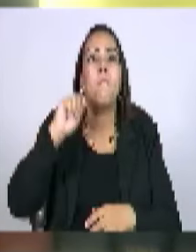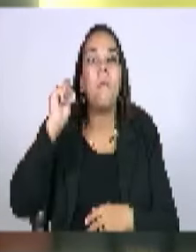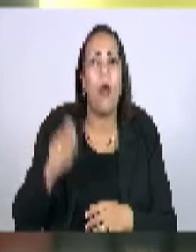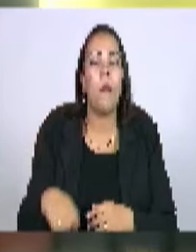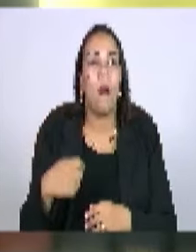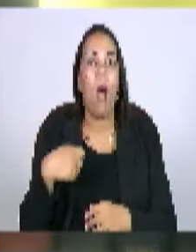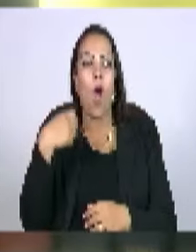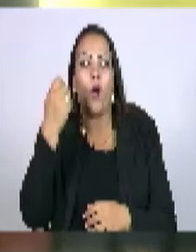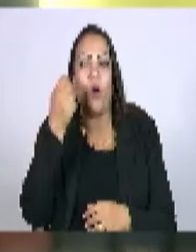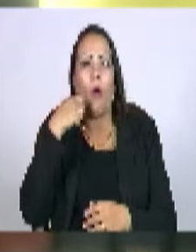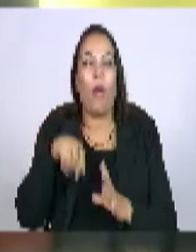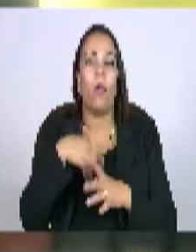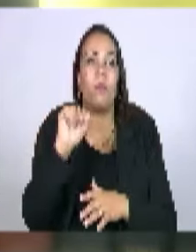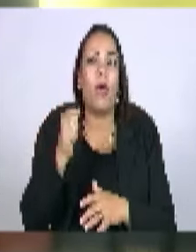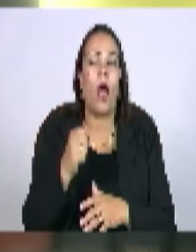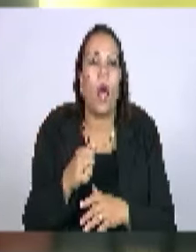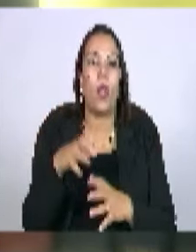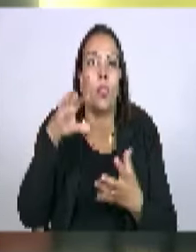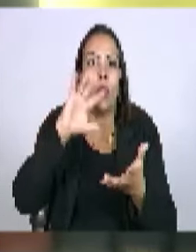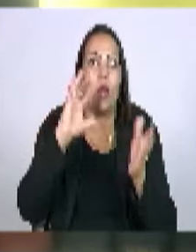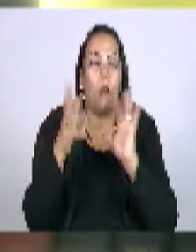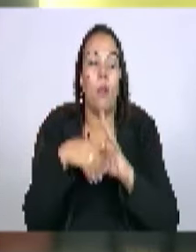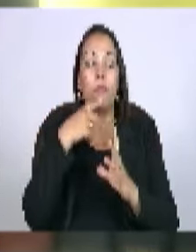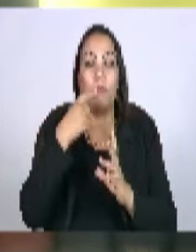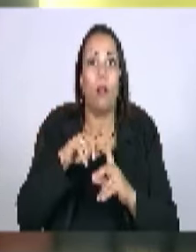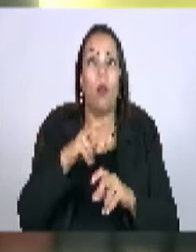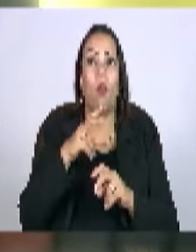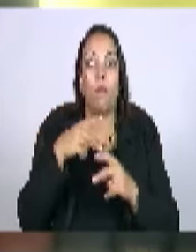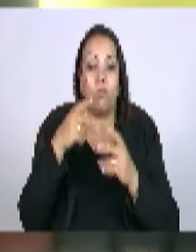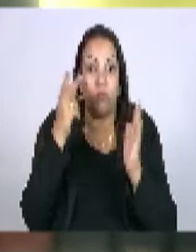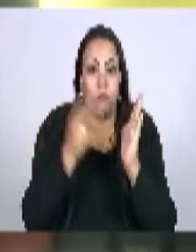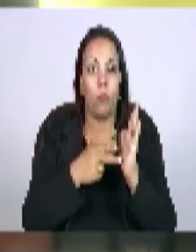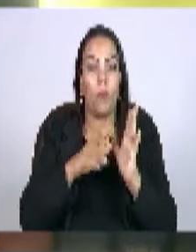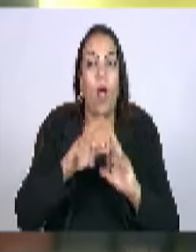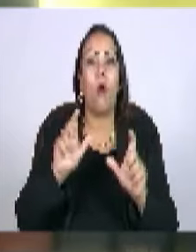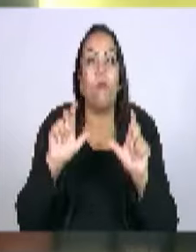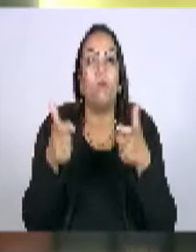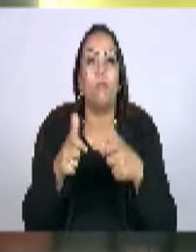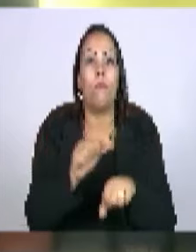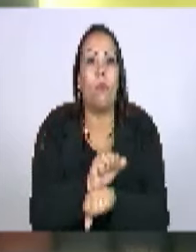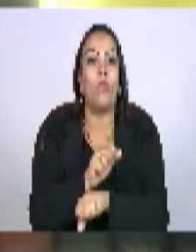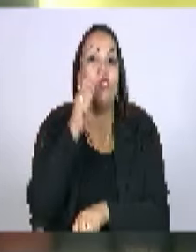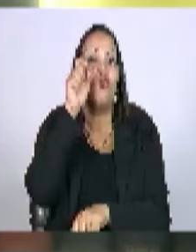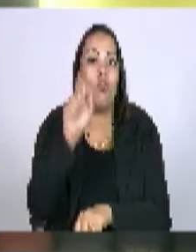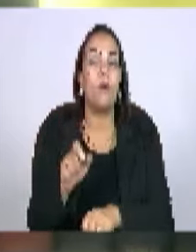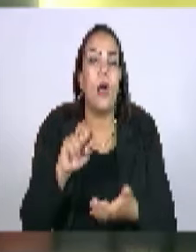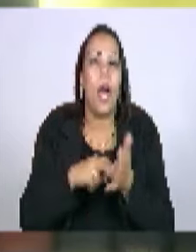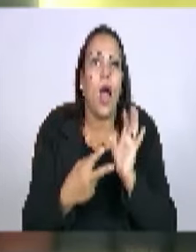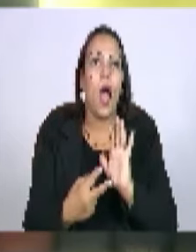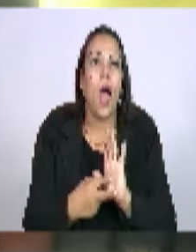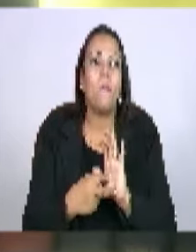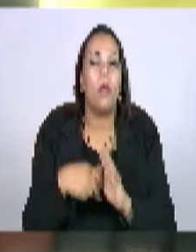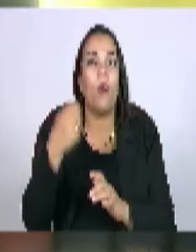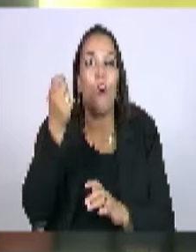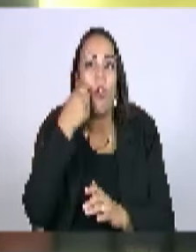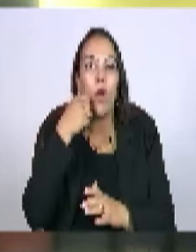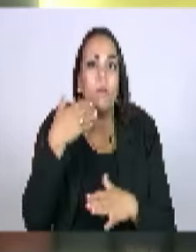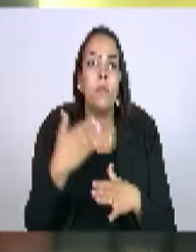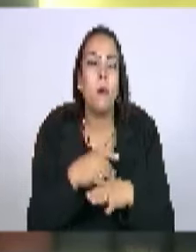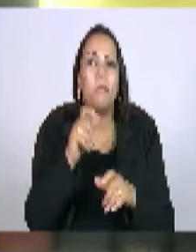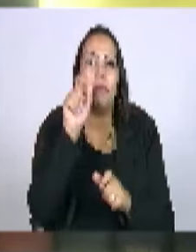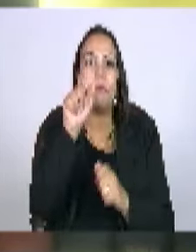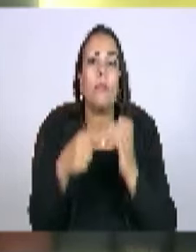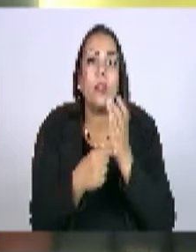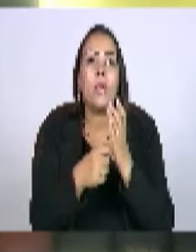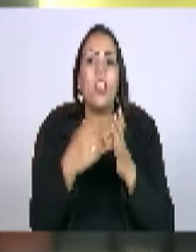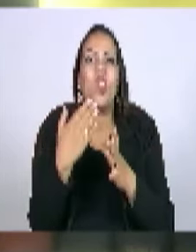تستصدر قرار او مذكره اعتقال بشان احد الاشخاص ارتكب جرائم ضد الانسانيه هي اللي